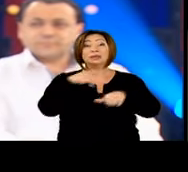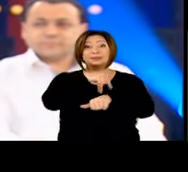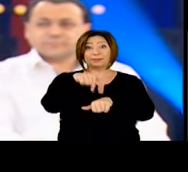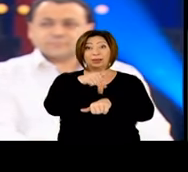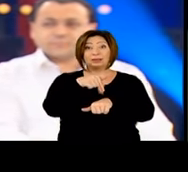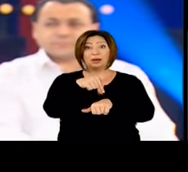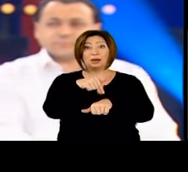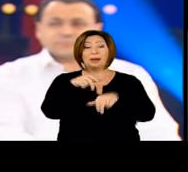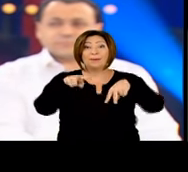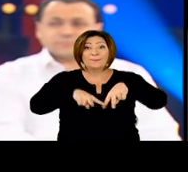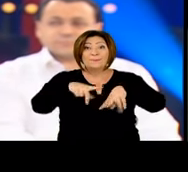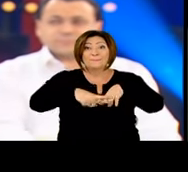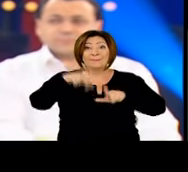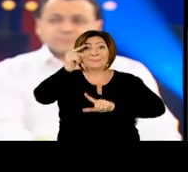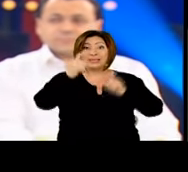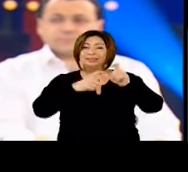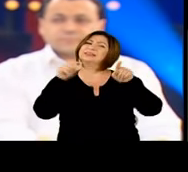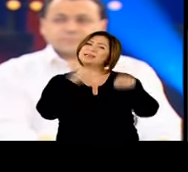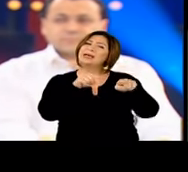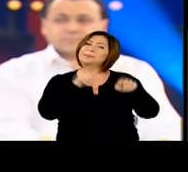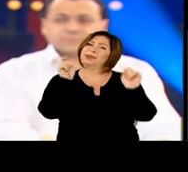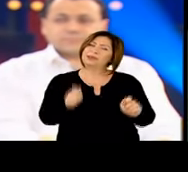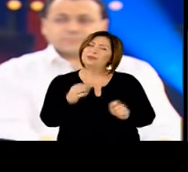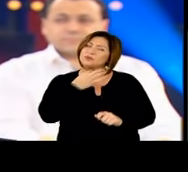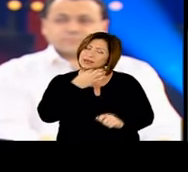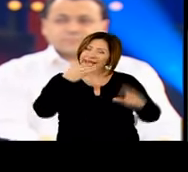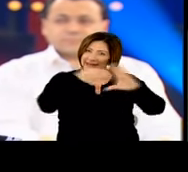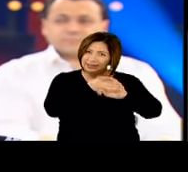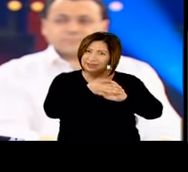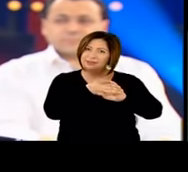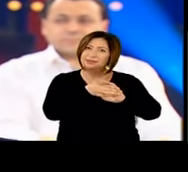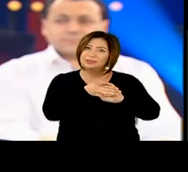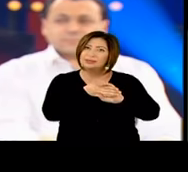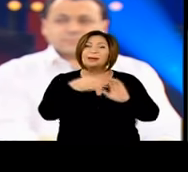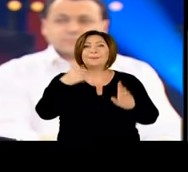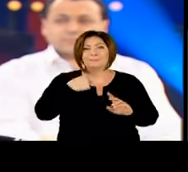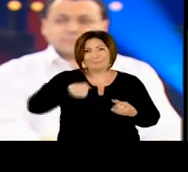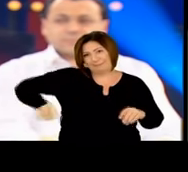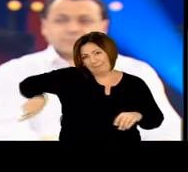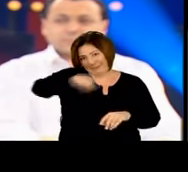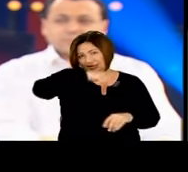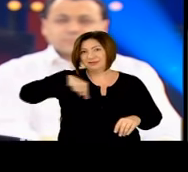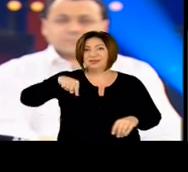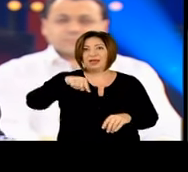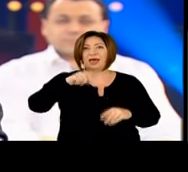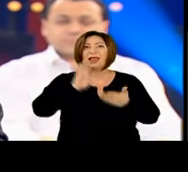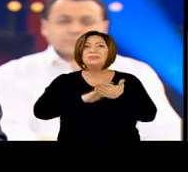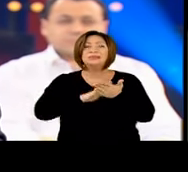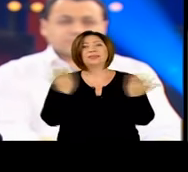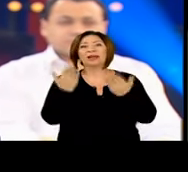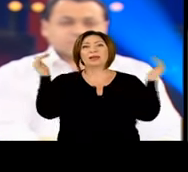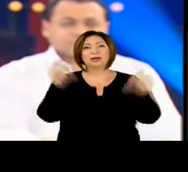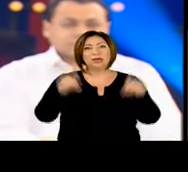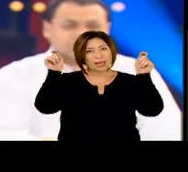aynı zamanda Melis'i de takip edin. Lütfen girin. Biz de elimizden ne